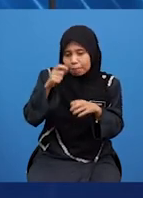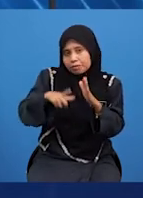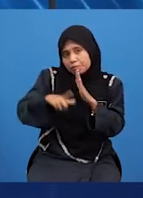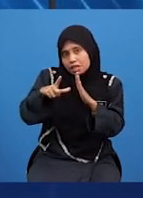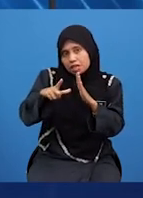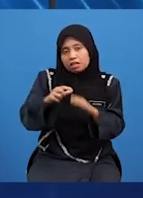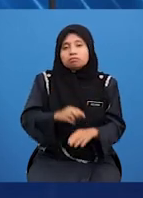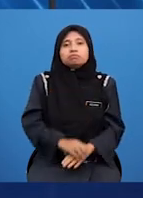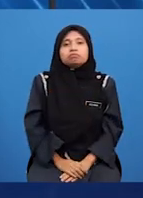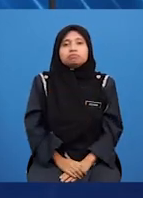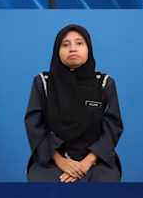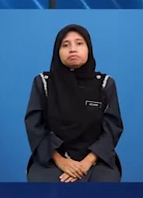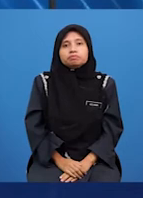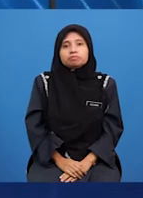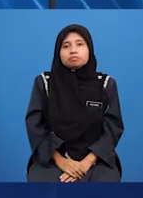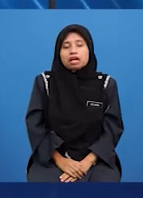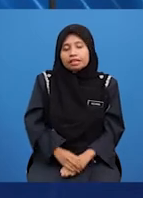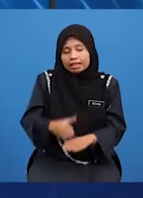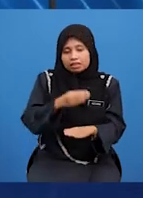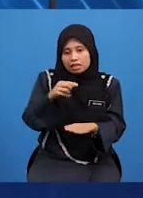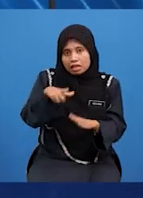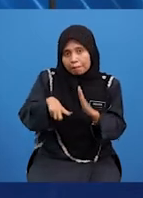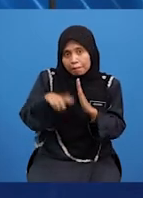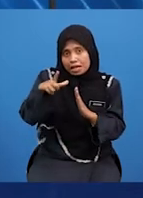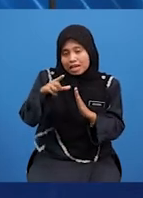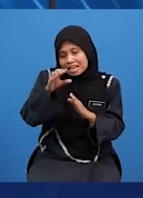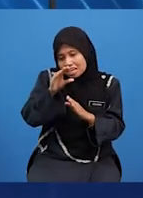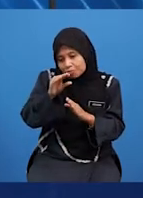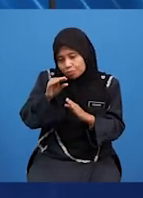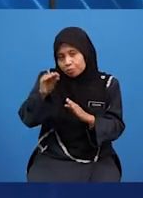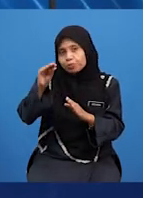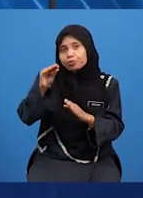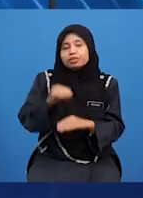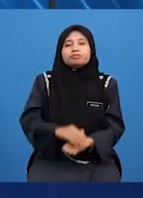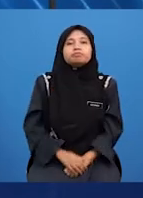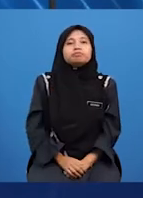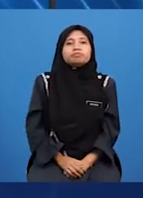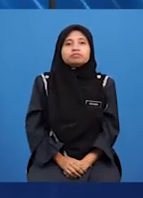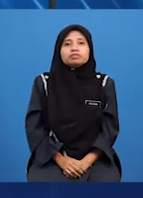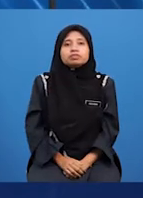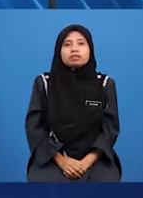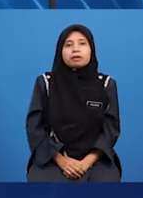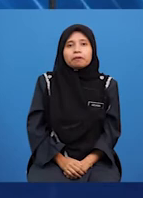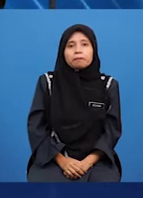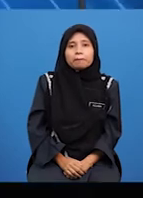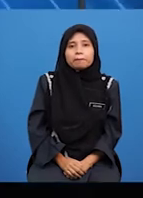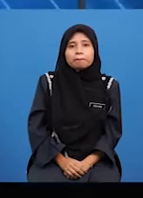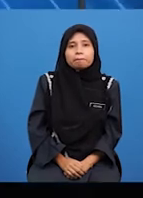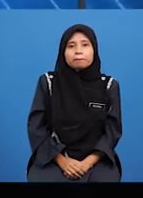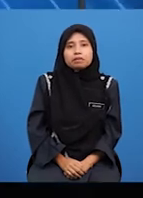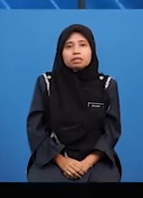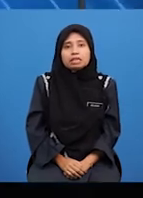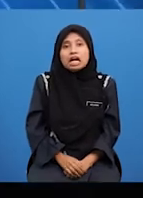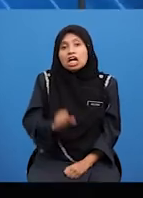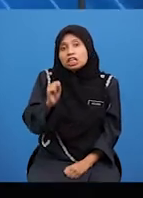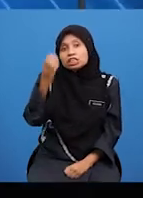dia punya arang tu, arang pensel tu dia lebih lembut. Jadi sesuai untuk kita buat shading sebenarnya, Cikgu Arif, ya. Dengar tu pelajar-pelajar. Dan